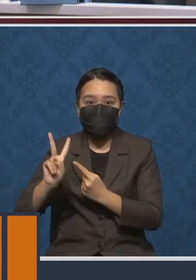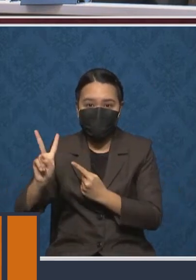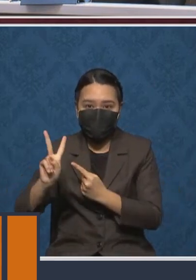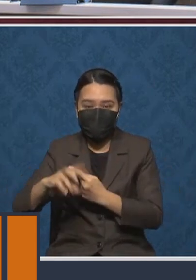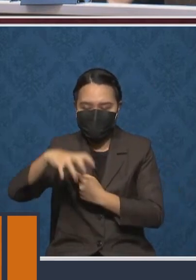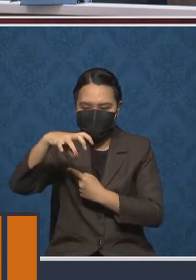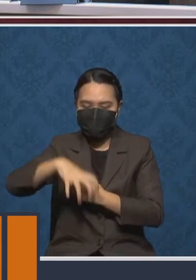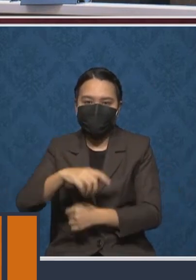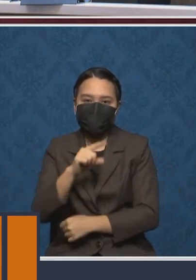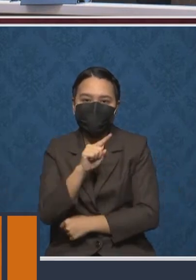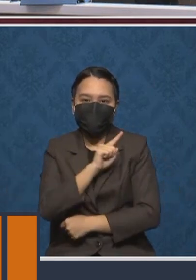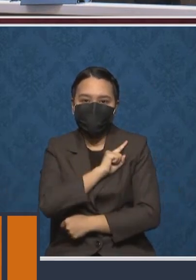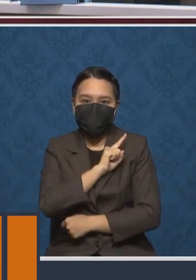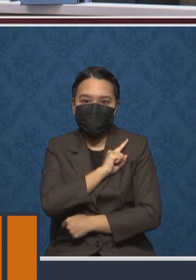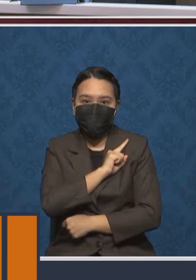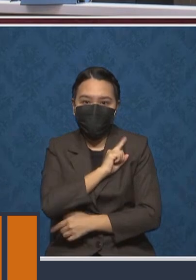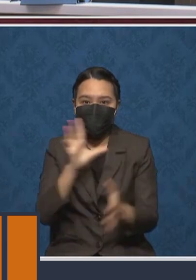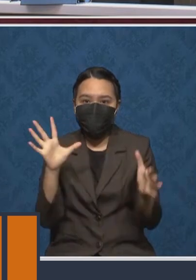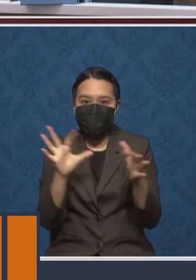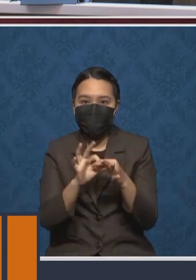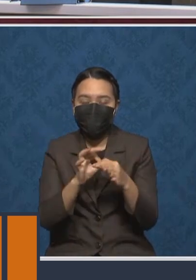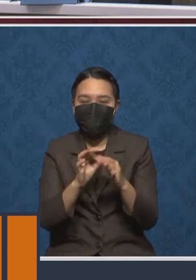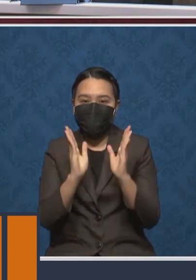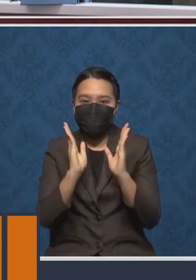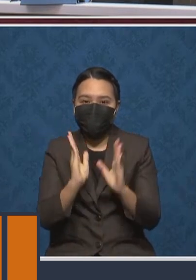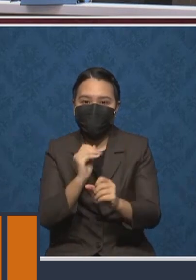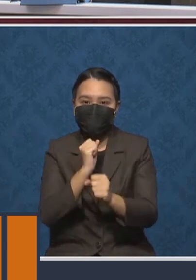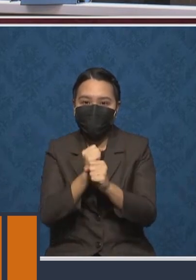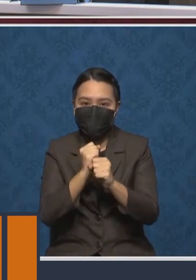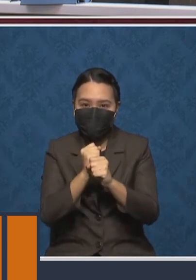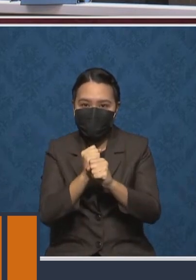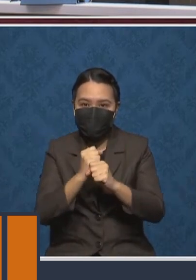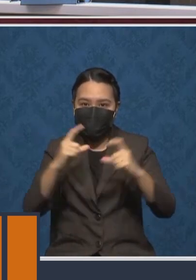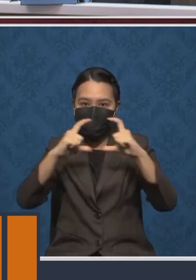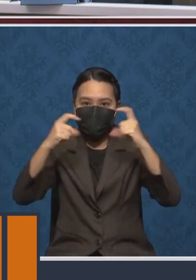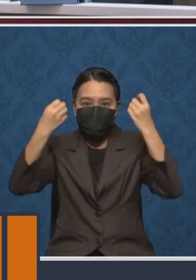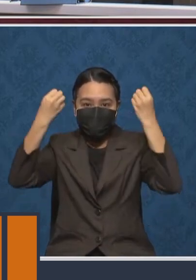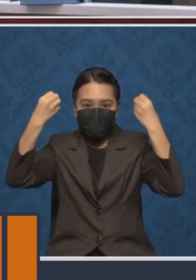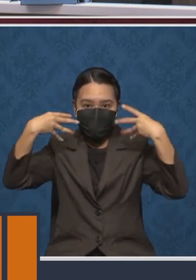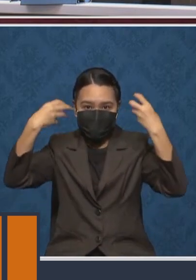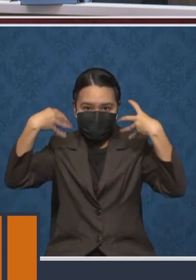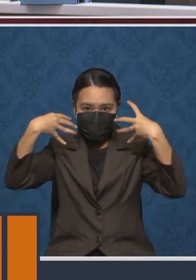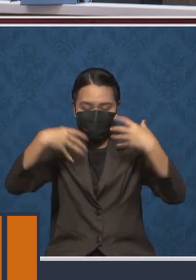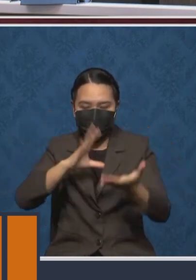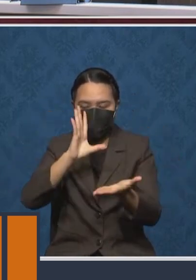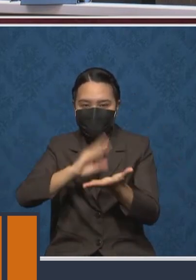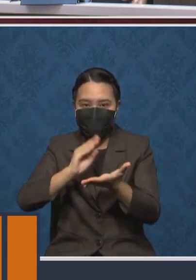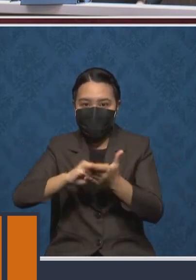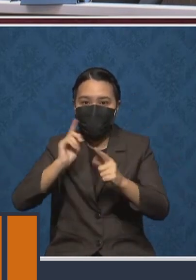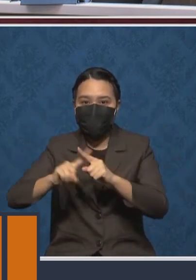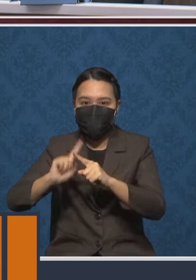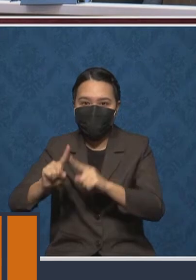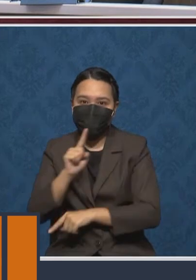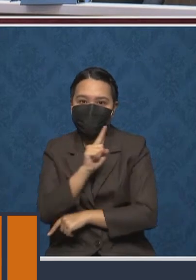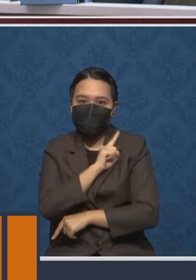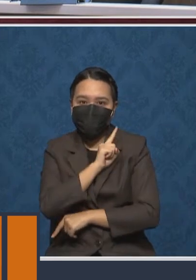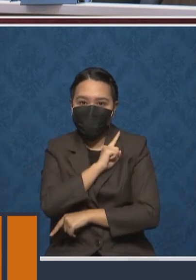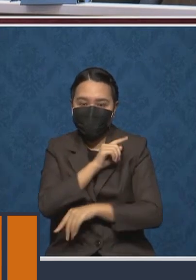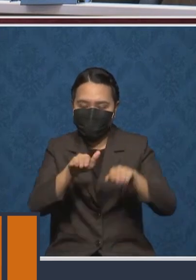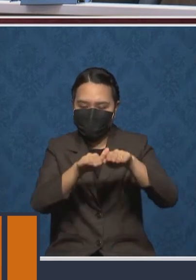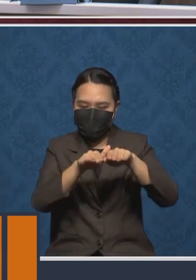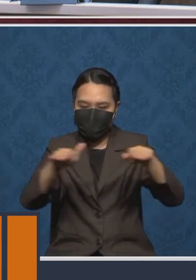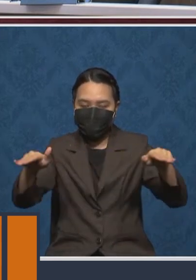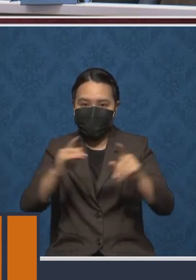อบเกี่ยวกับทะเบียนราษฎรครับบัตรประชาชนนะครับและการรับแจ้งมีหน้าที่ตามหลักเกณฑ์